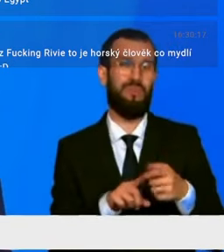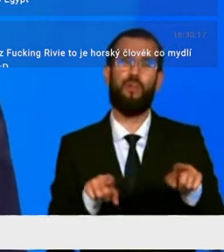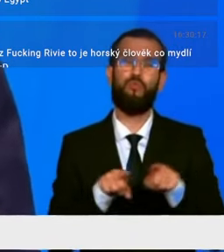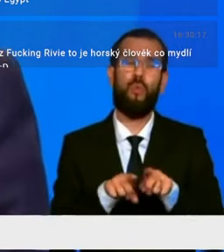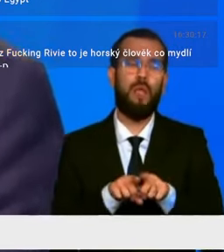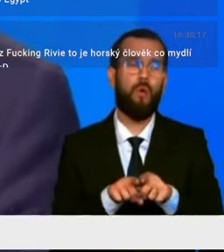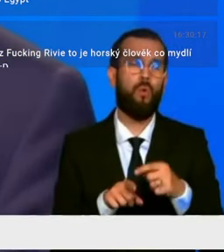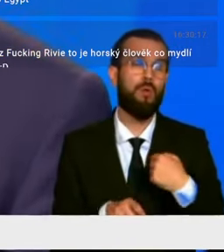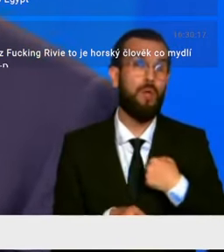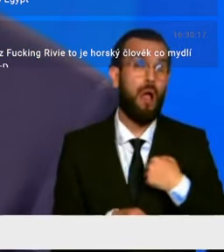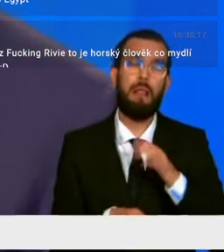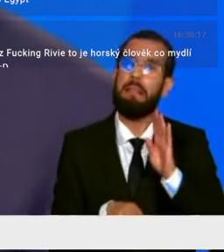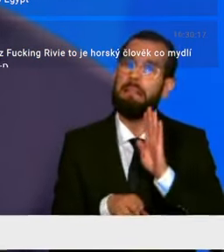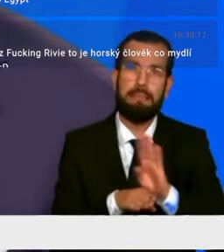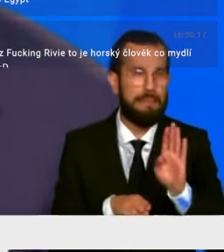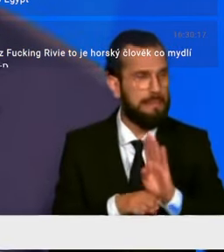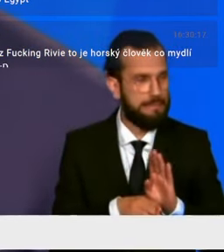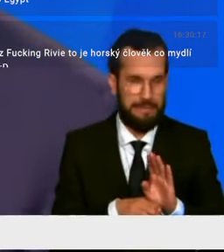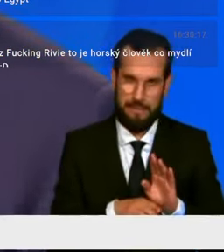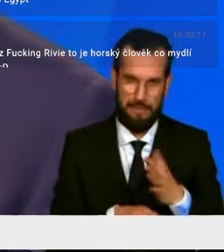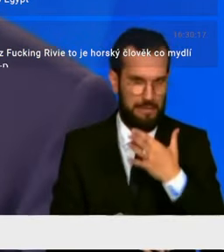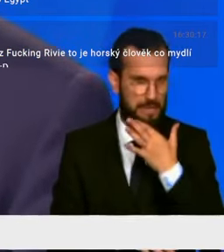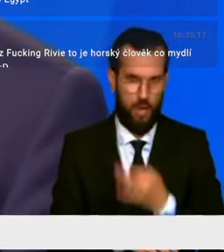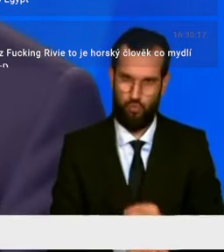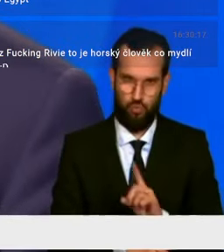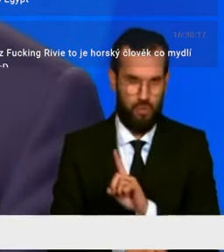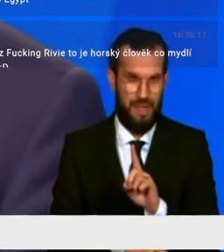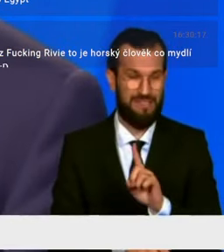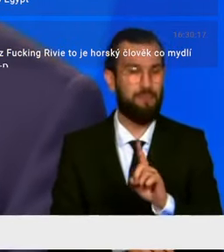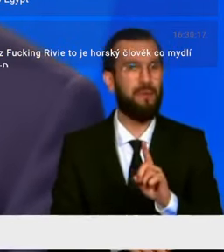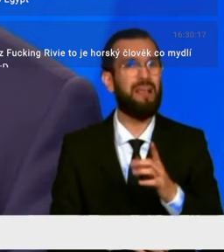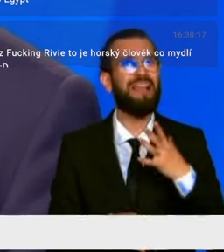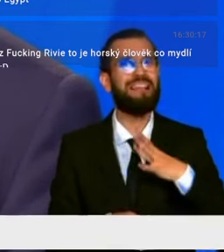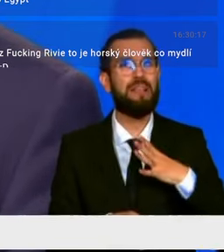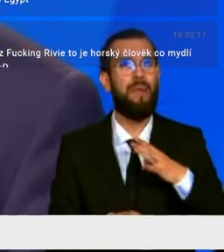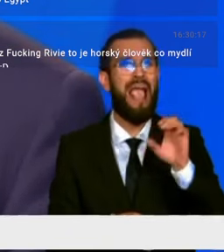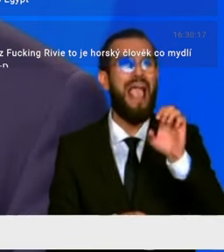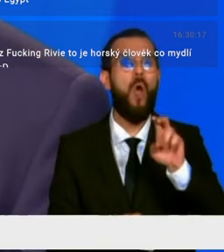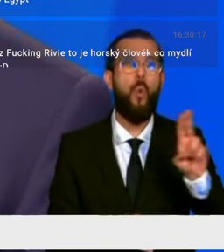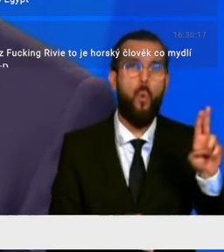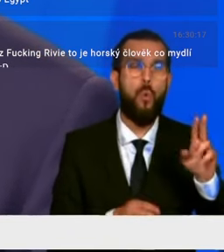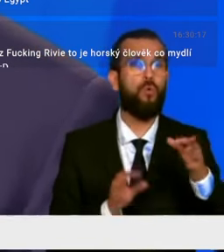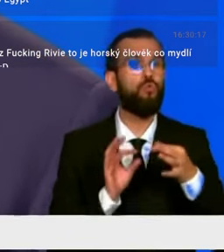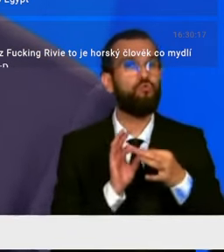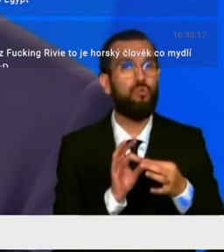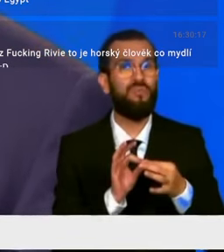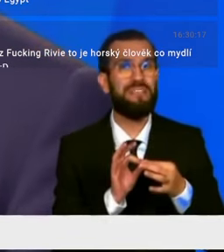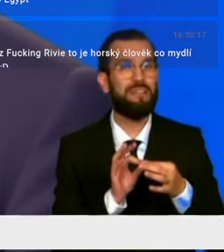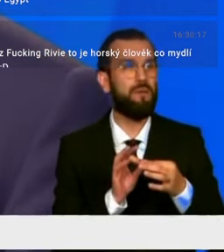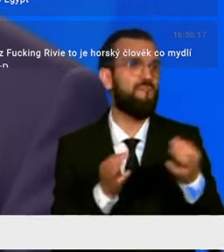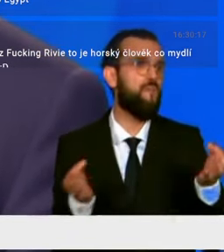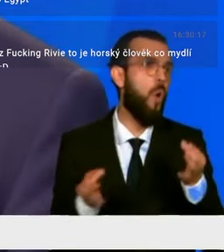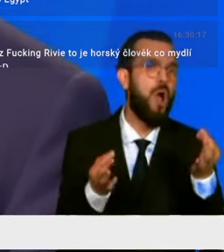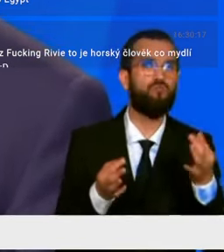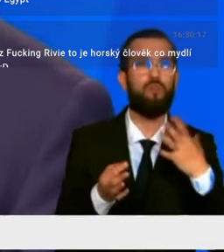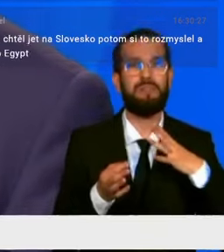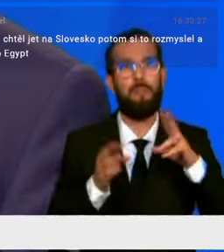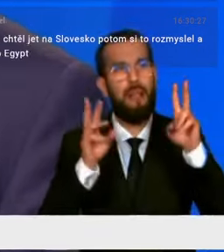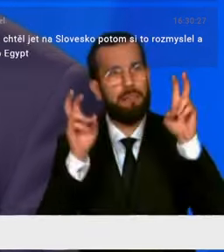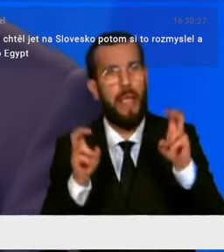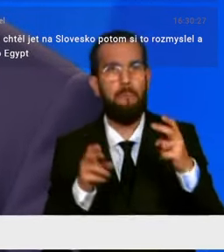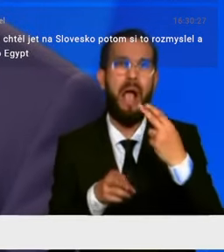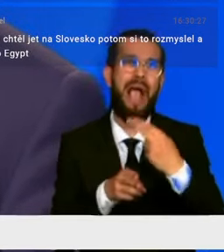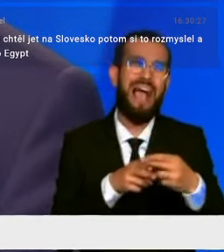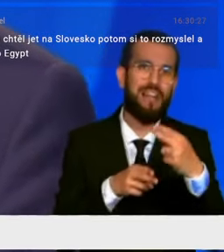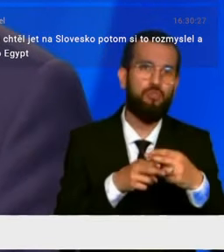nesúhlasil aby by v rámci posilnenia Európskej únie sa odobralo Slovensku ako krajine právo veta v nejakej ďalšej oblasti či už